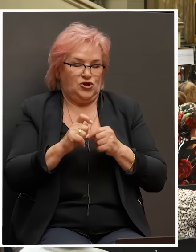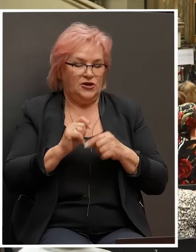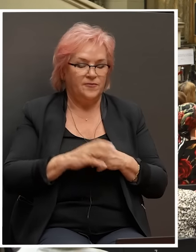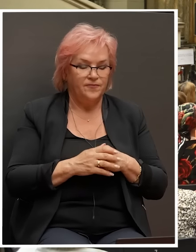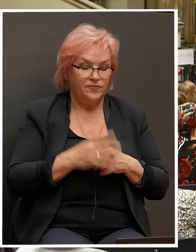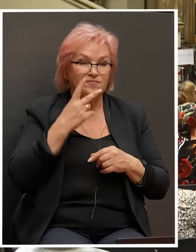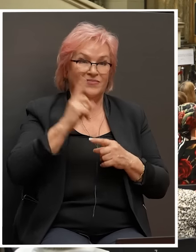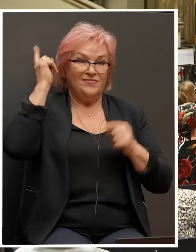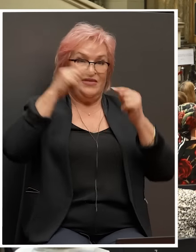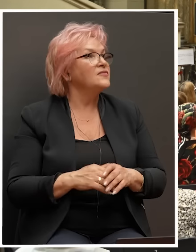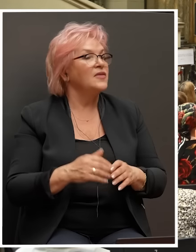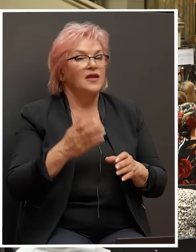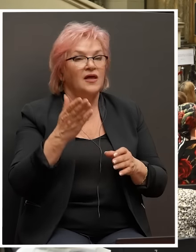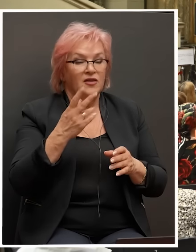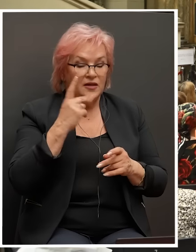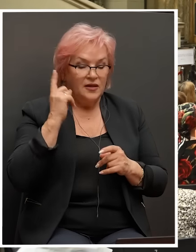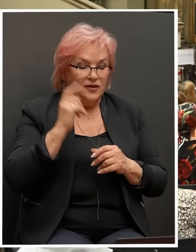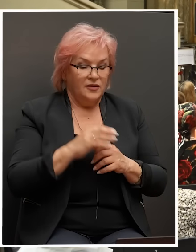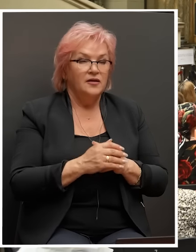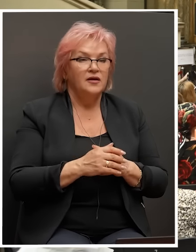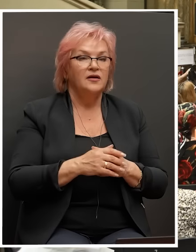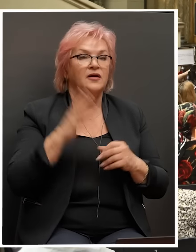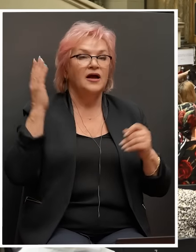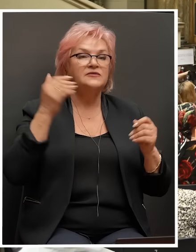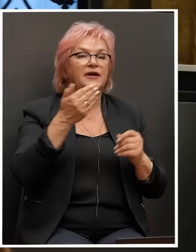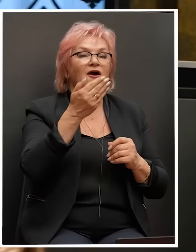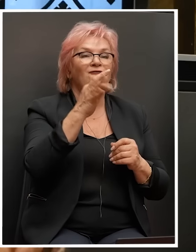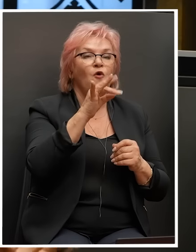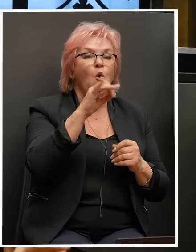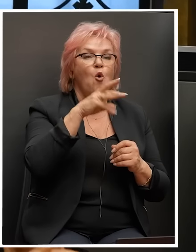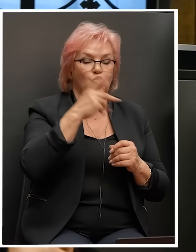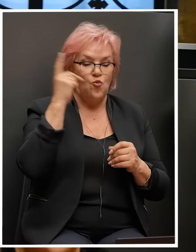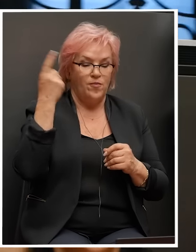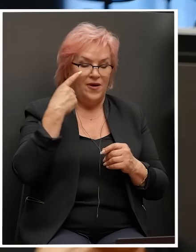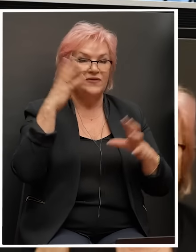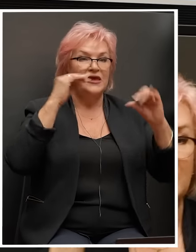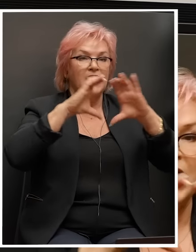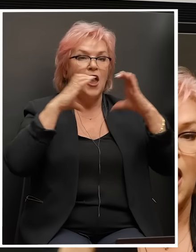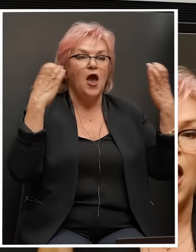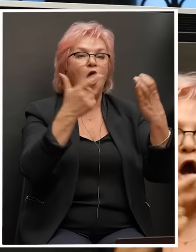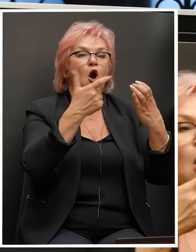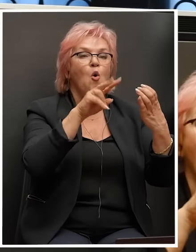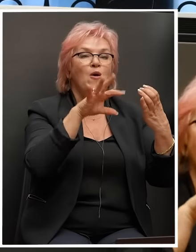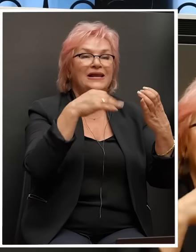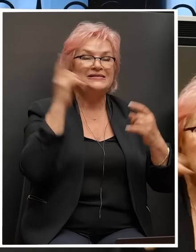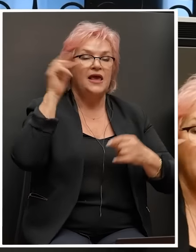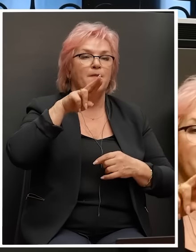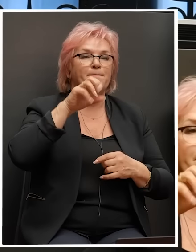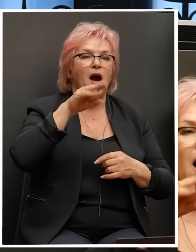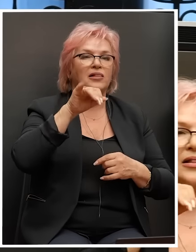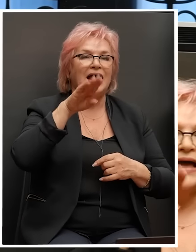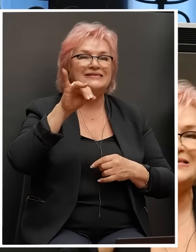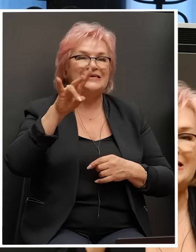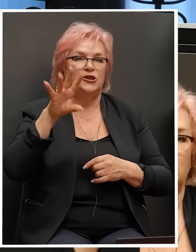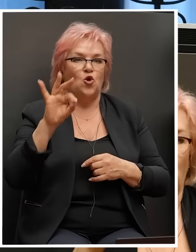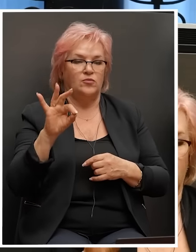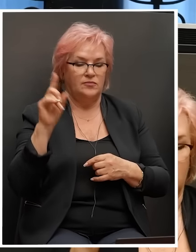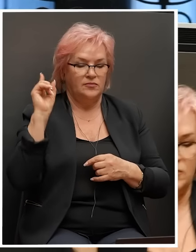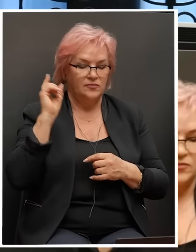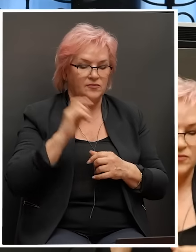к карте, форум Романов, ну вот видите Колизей, Вот палатин.